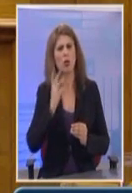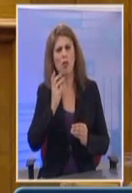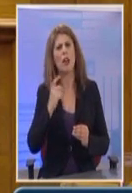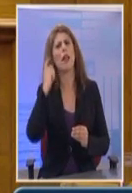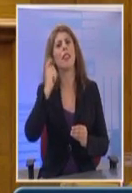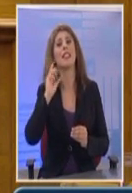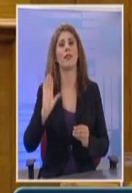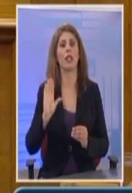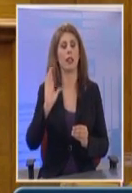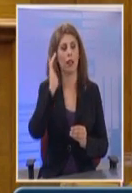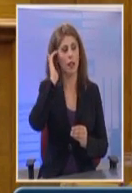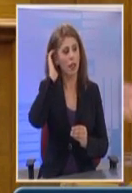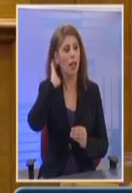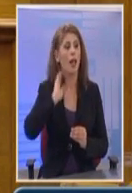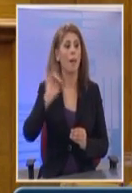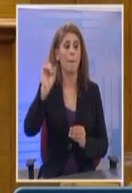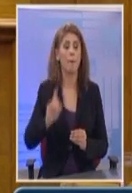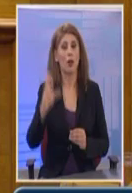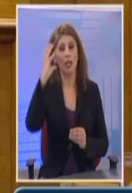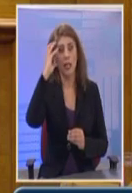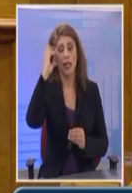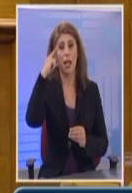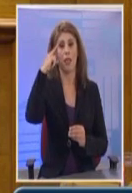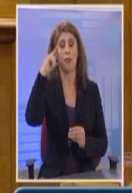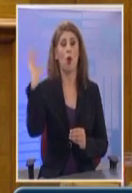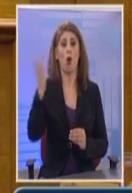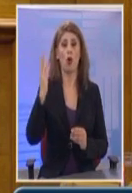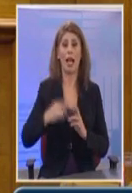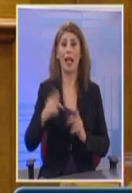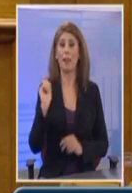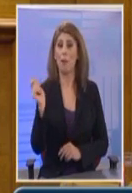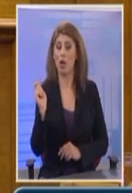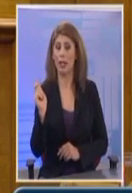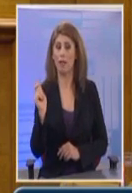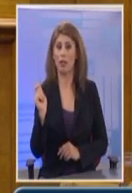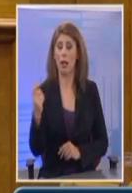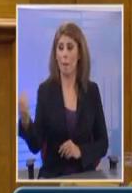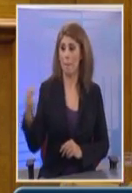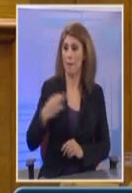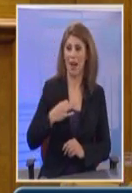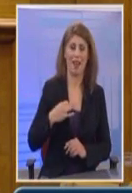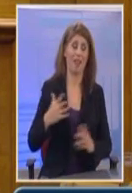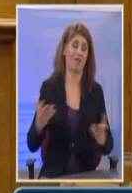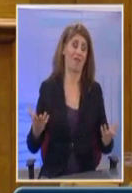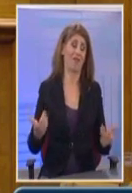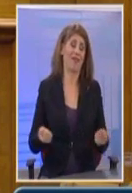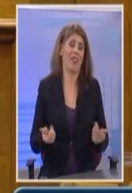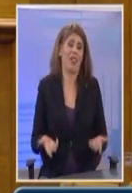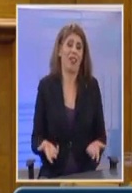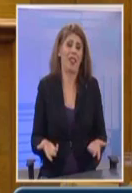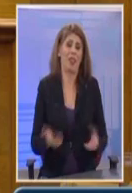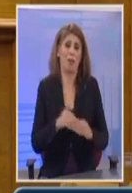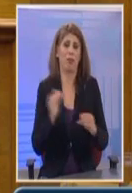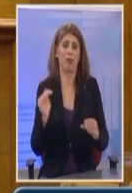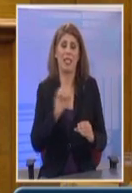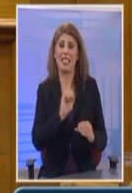σοβαρά? Μήπως να σας θυμίσω ότι όταν ήσασταν στην αντιπολίτευση μας λέγατε «Έλα και τώρα τι θα γίνει άμα βγούμε